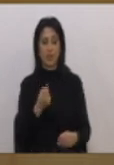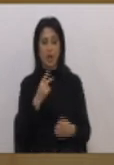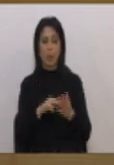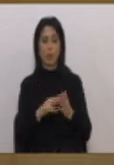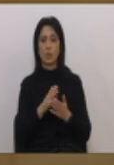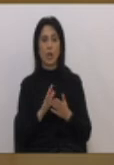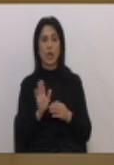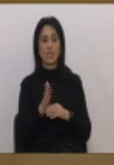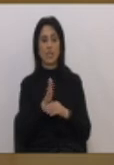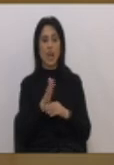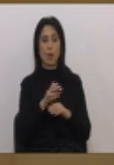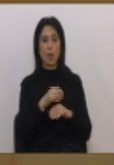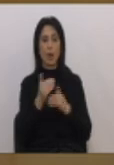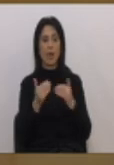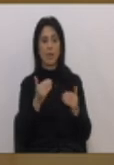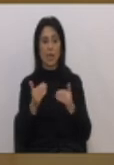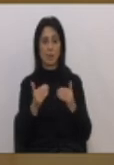არ არის ცალკეული პარტიების